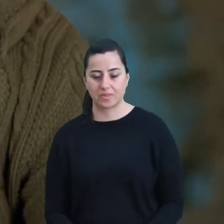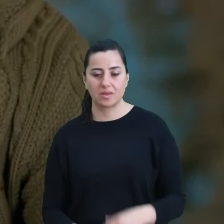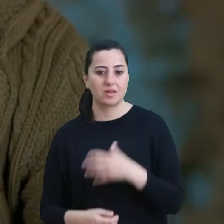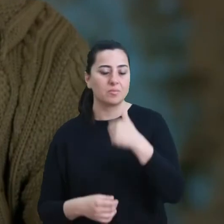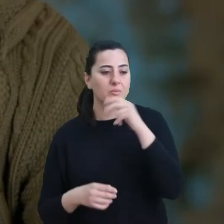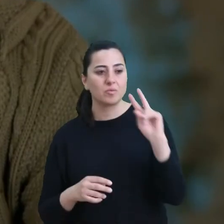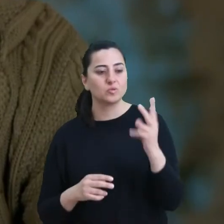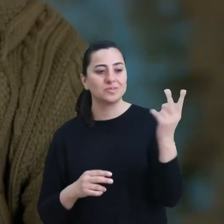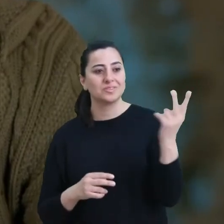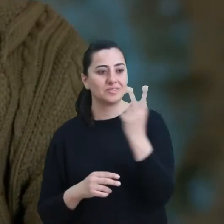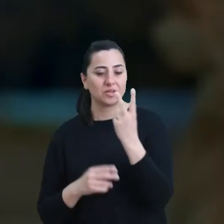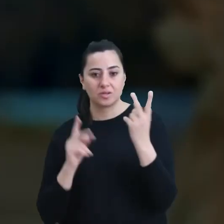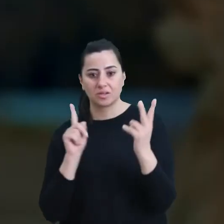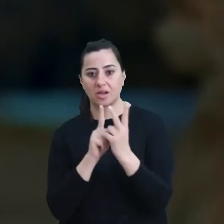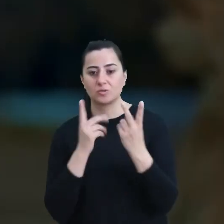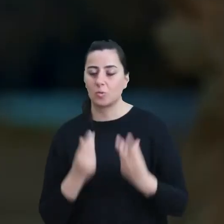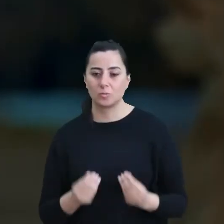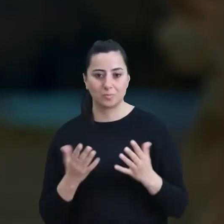Çıkıverile karşıma.